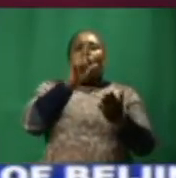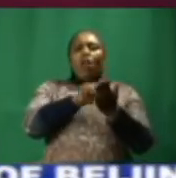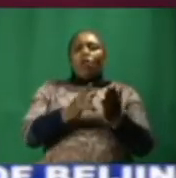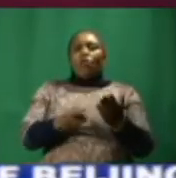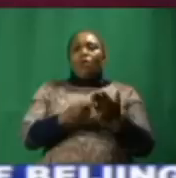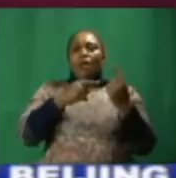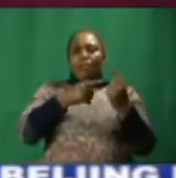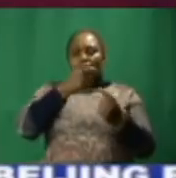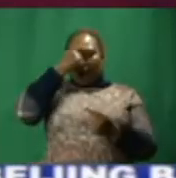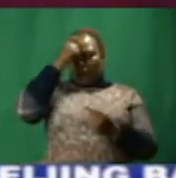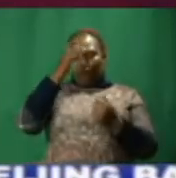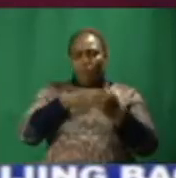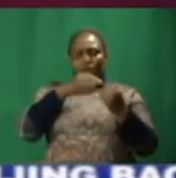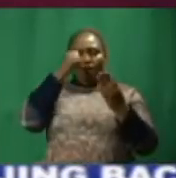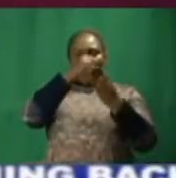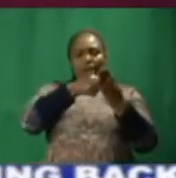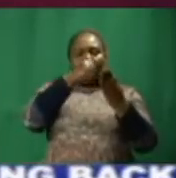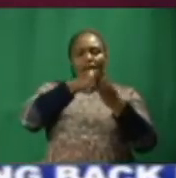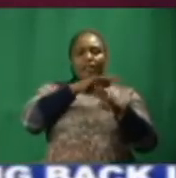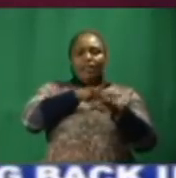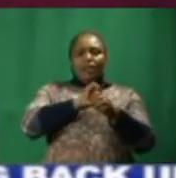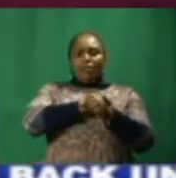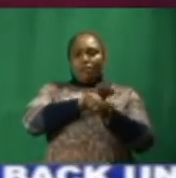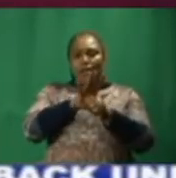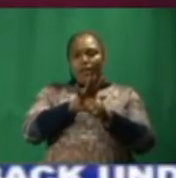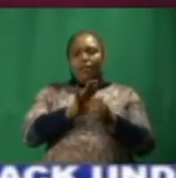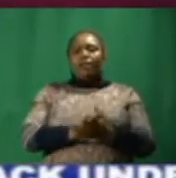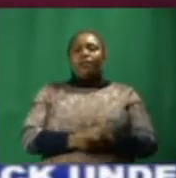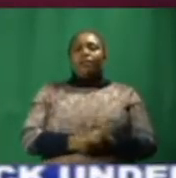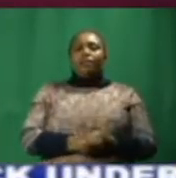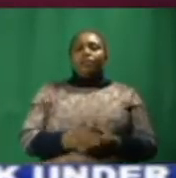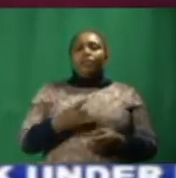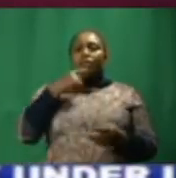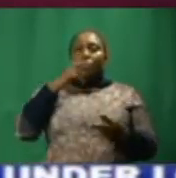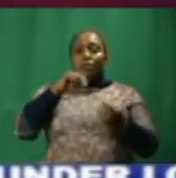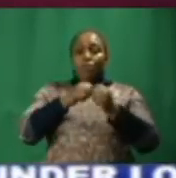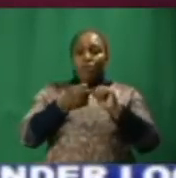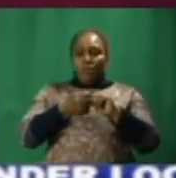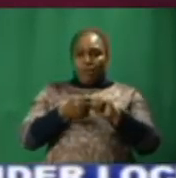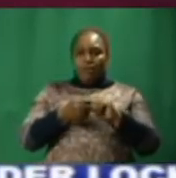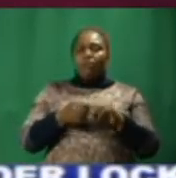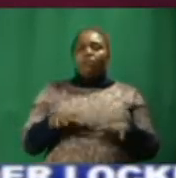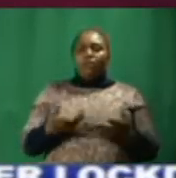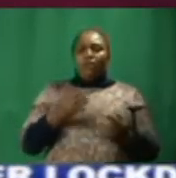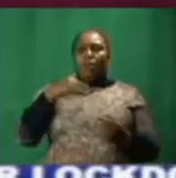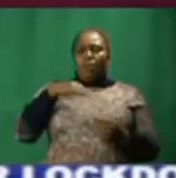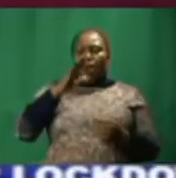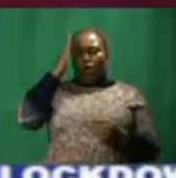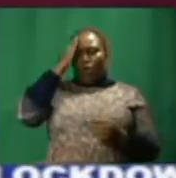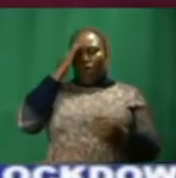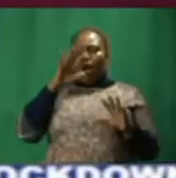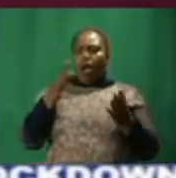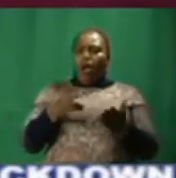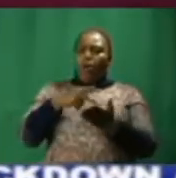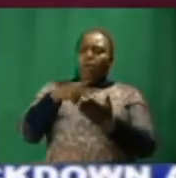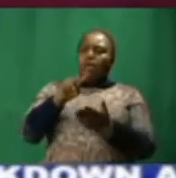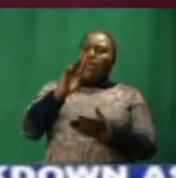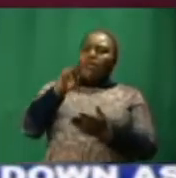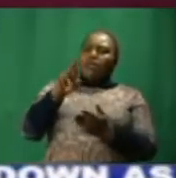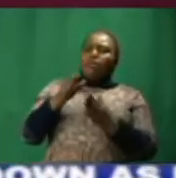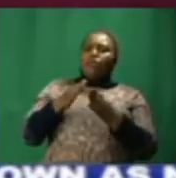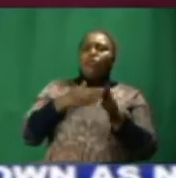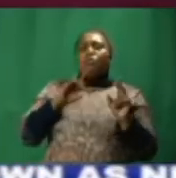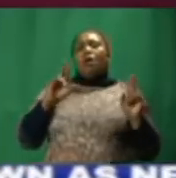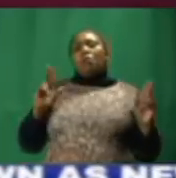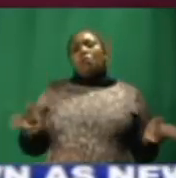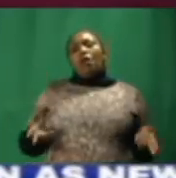hulumende ekulweni nekwanza komkhuhlane i-COVID-19. Bathi inkinga lekhona nje kuthi kabathi kuthi batayibhadala ngani irenti njengoba beselo